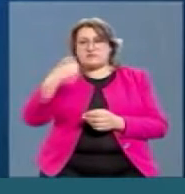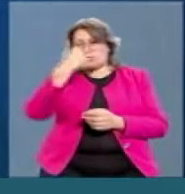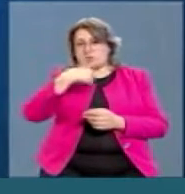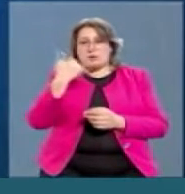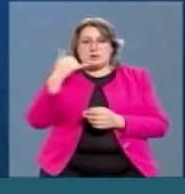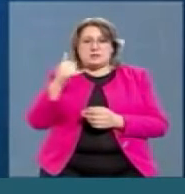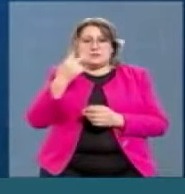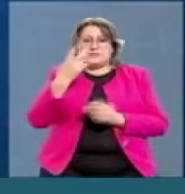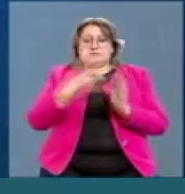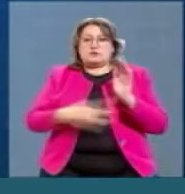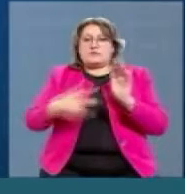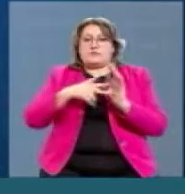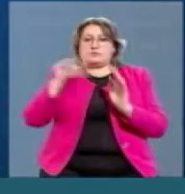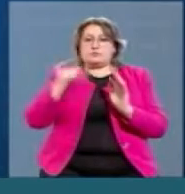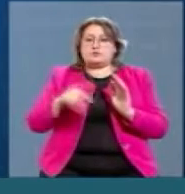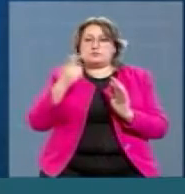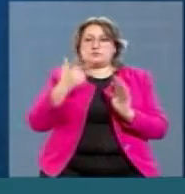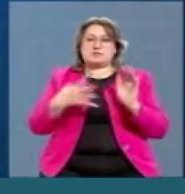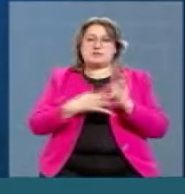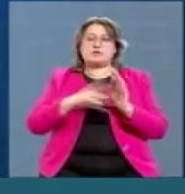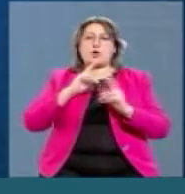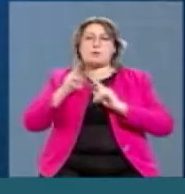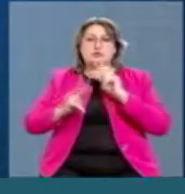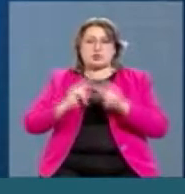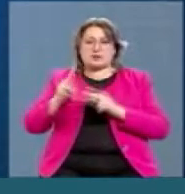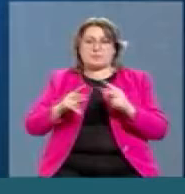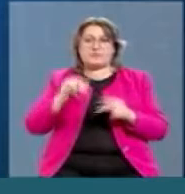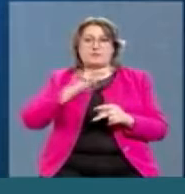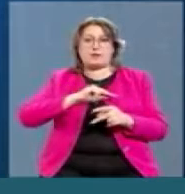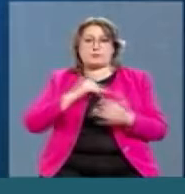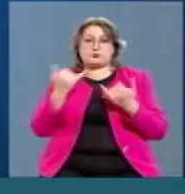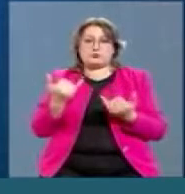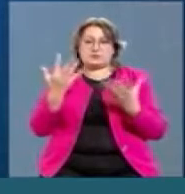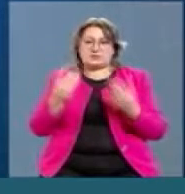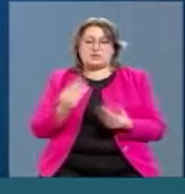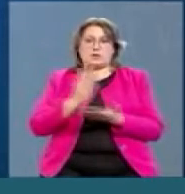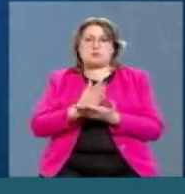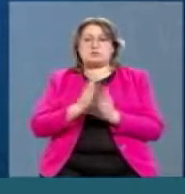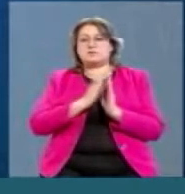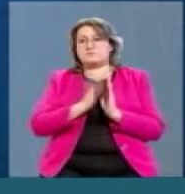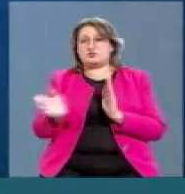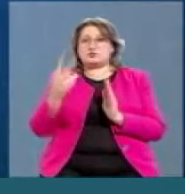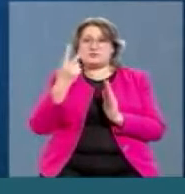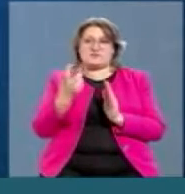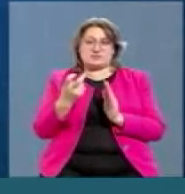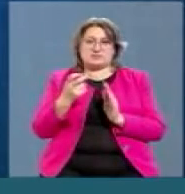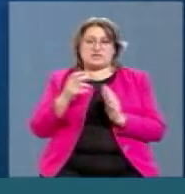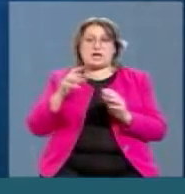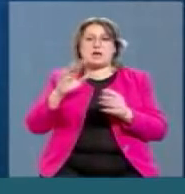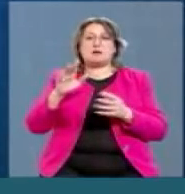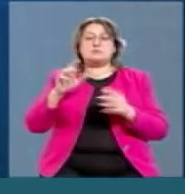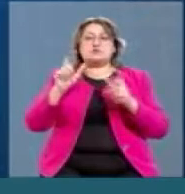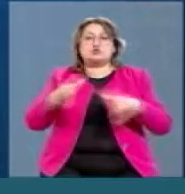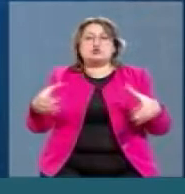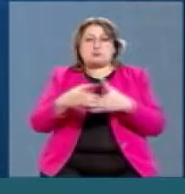года поступило 298 139 обращений. В работе на сегодняшний день находится свыше 200. Штатная